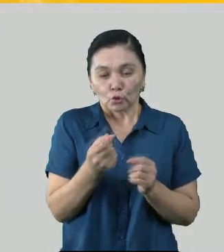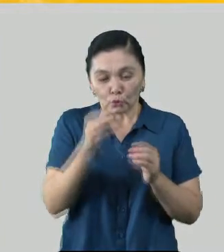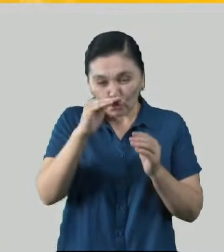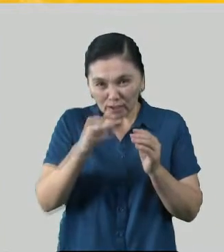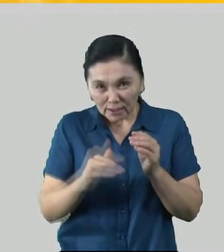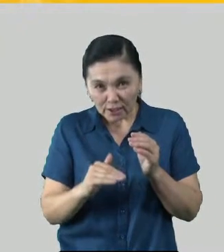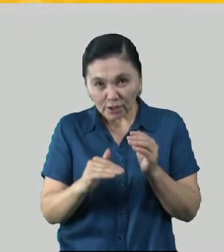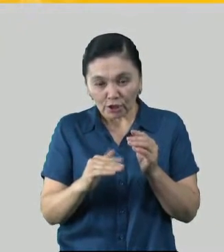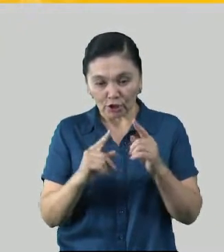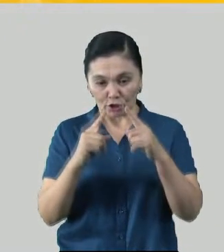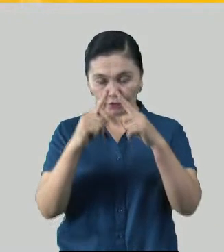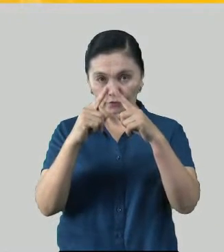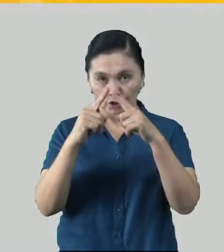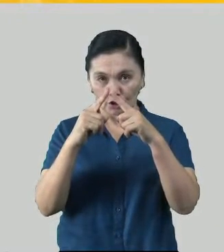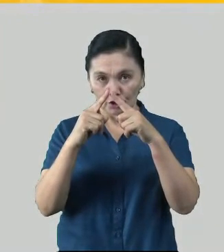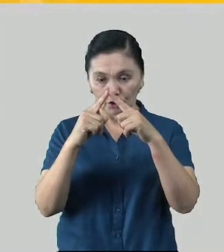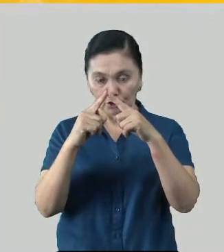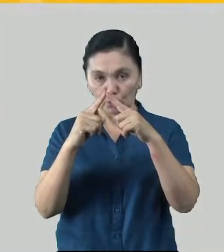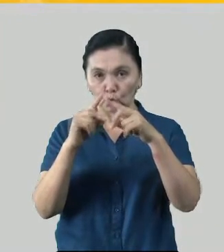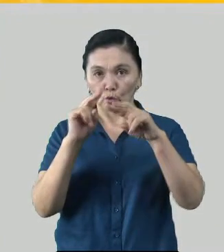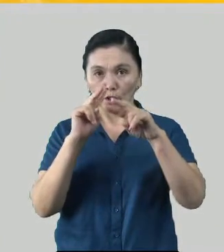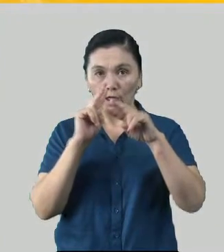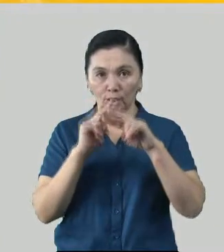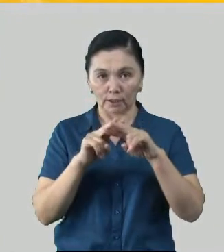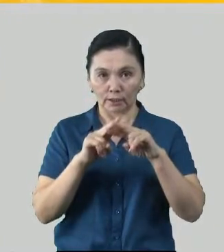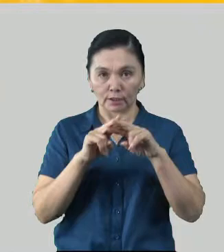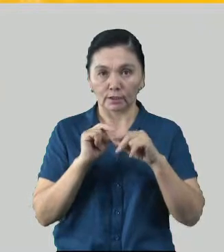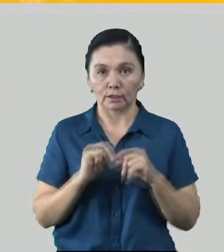ниже вершину угла